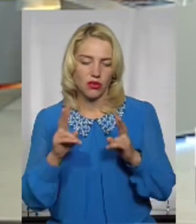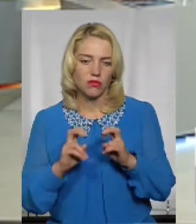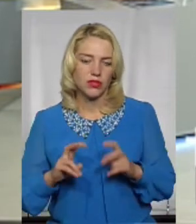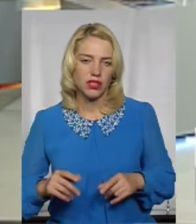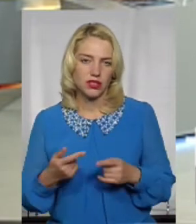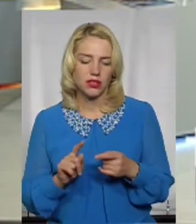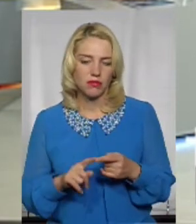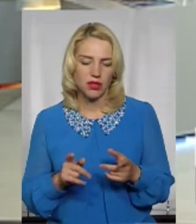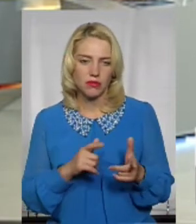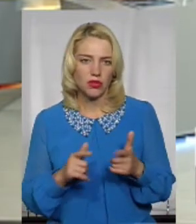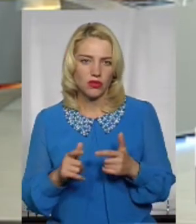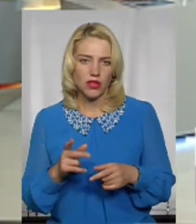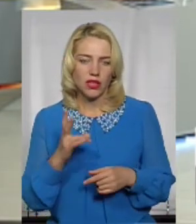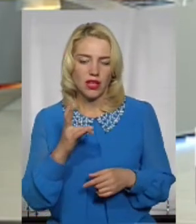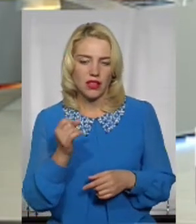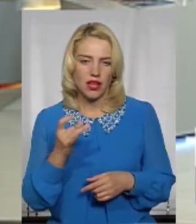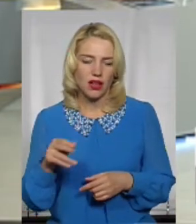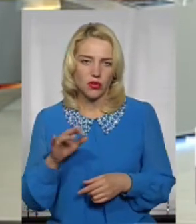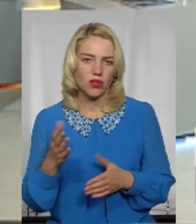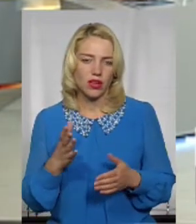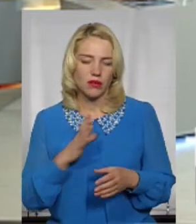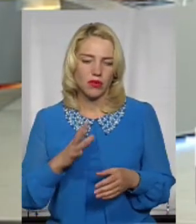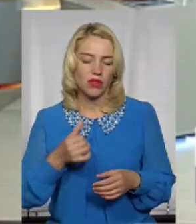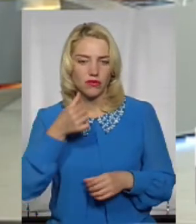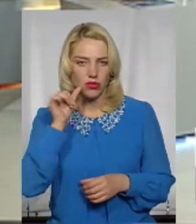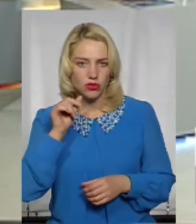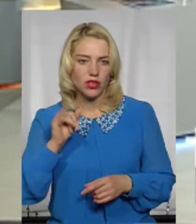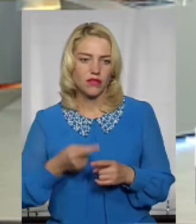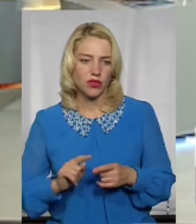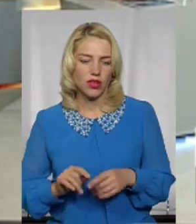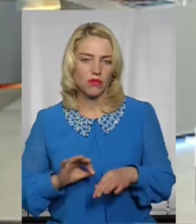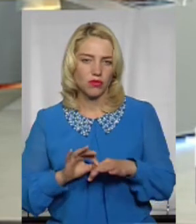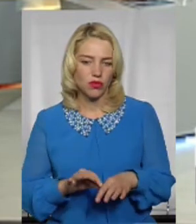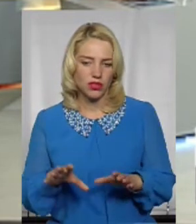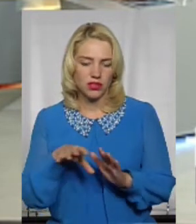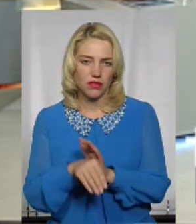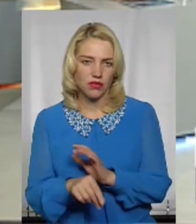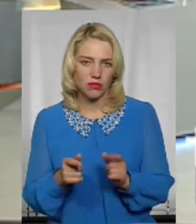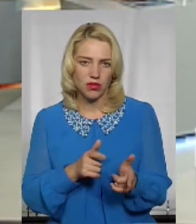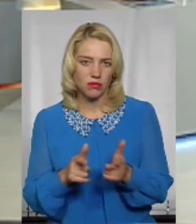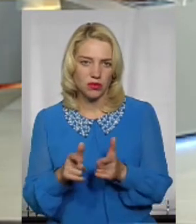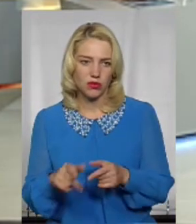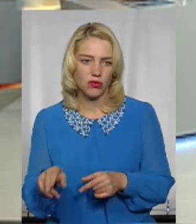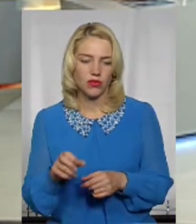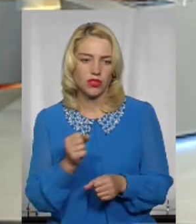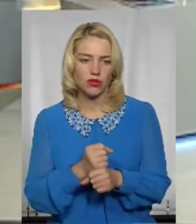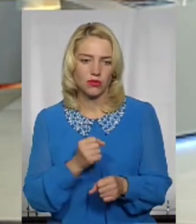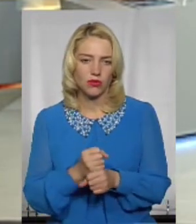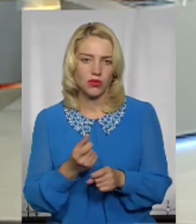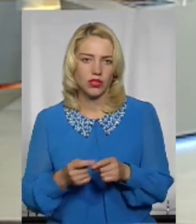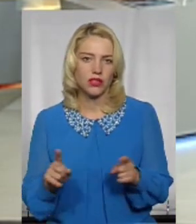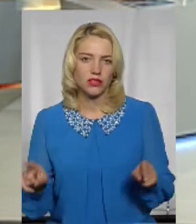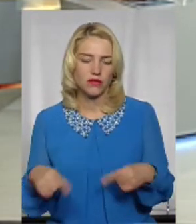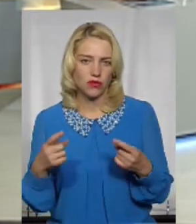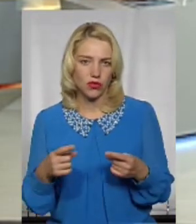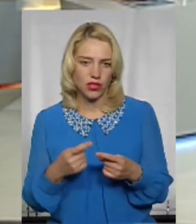обстежень ми підготували нараду, яка пройшла вчора. І вона проходила в рамках підготовки, роботи і